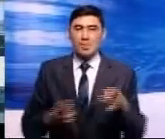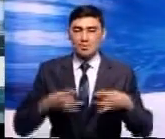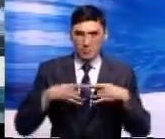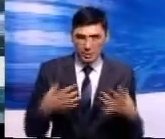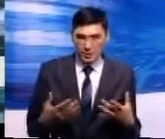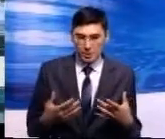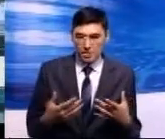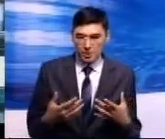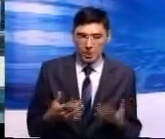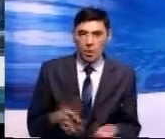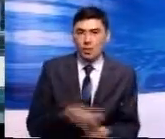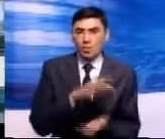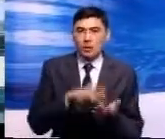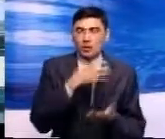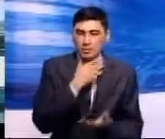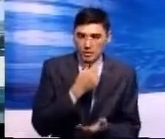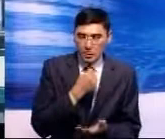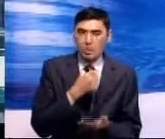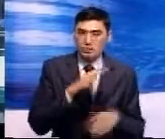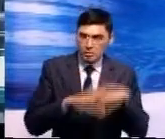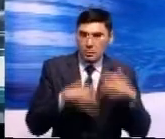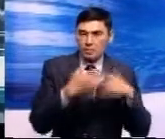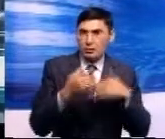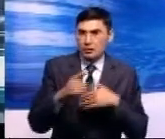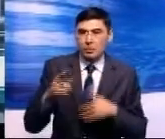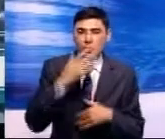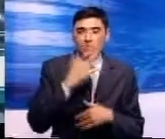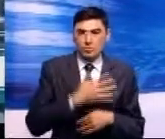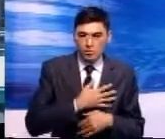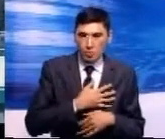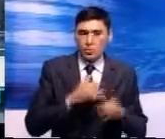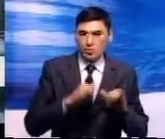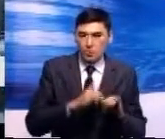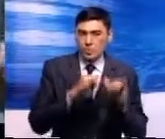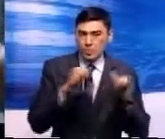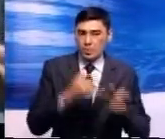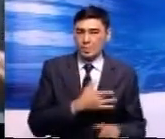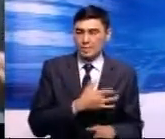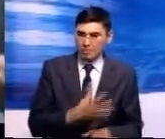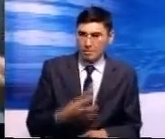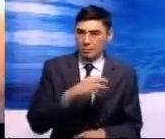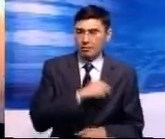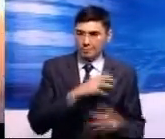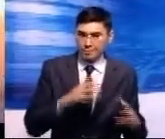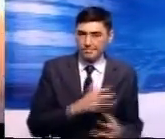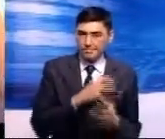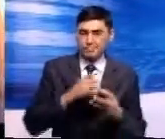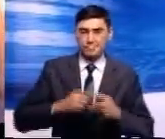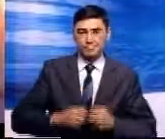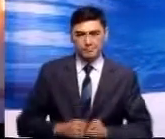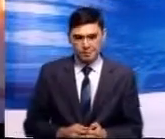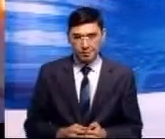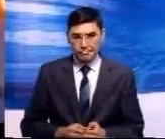город Семей процветает, а любовь к нему всегда хранится в наших сердцах.